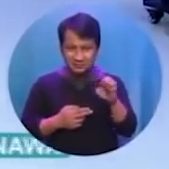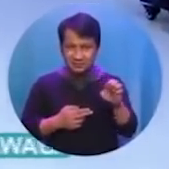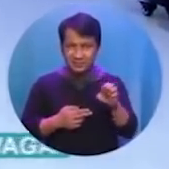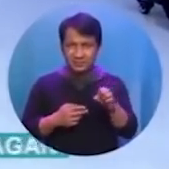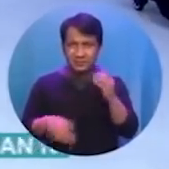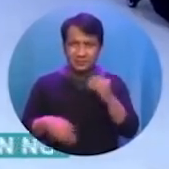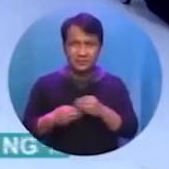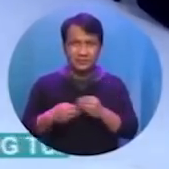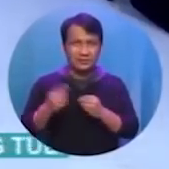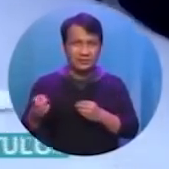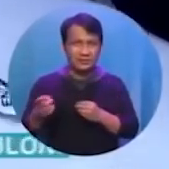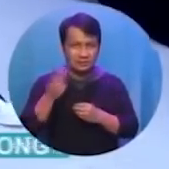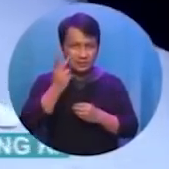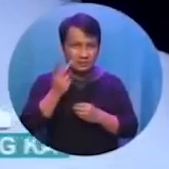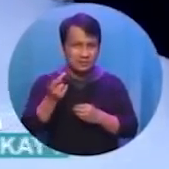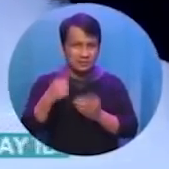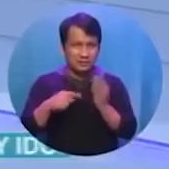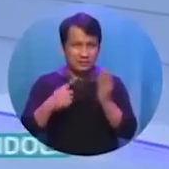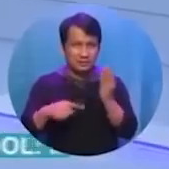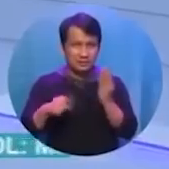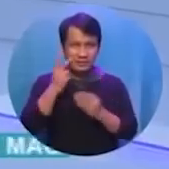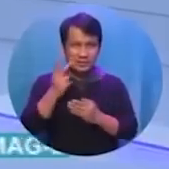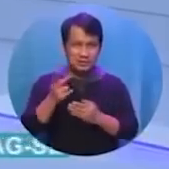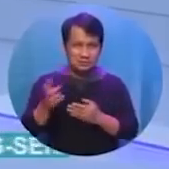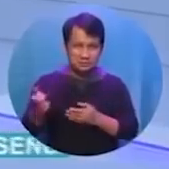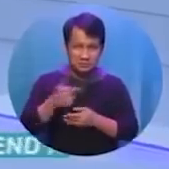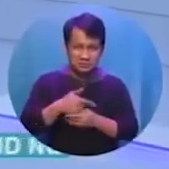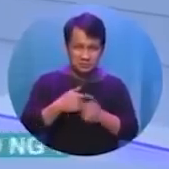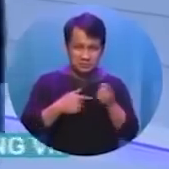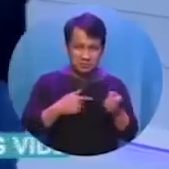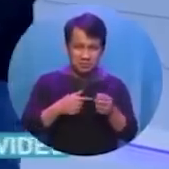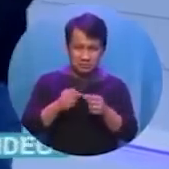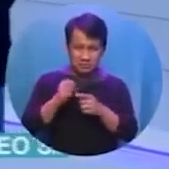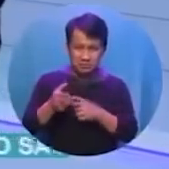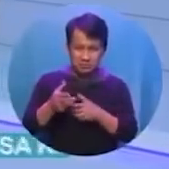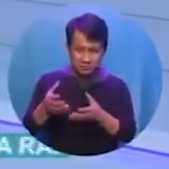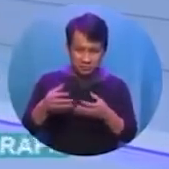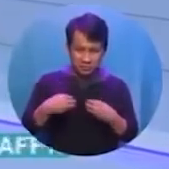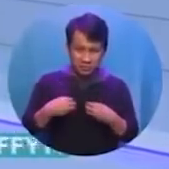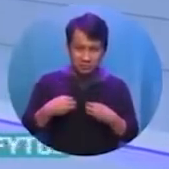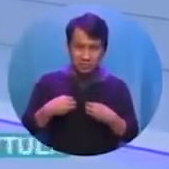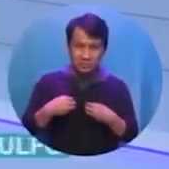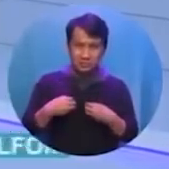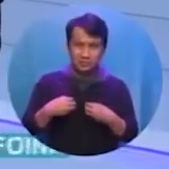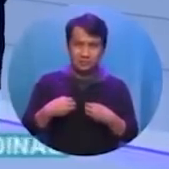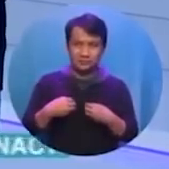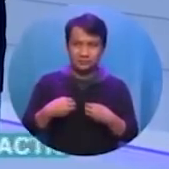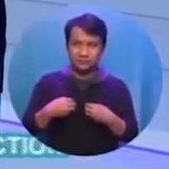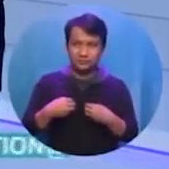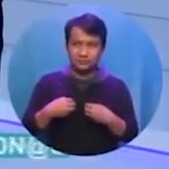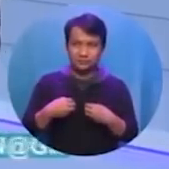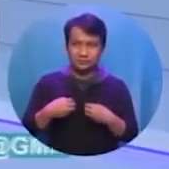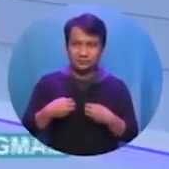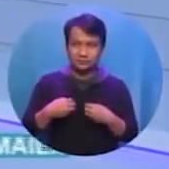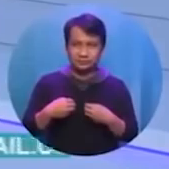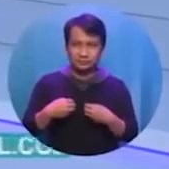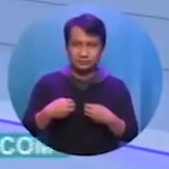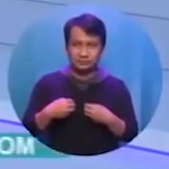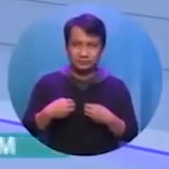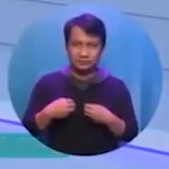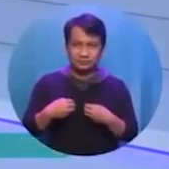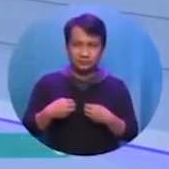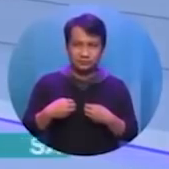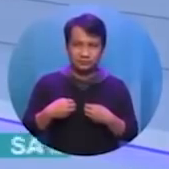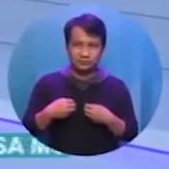pakidara si Rose. Tingnan natin. Kung tatablahin ba tayo ni Rose? O tatanggapin niya ng buong-buo yung